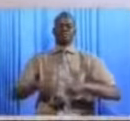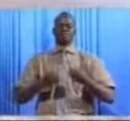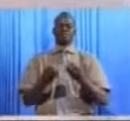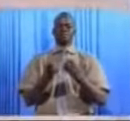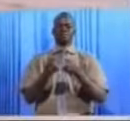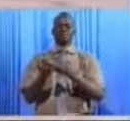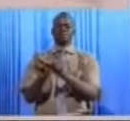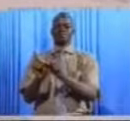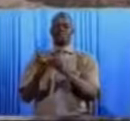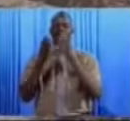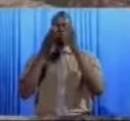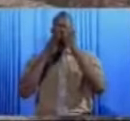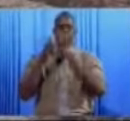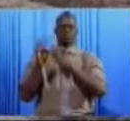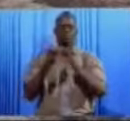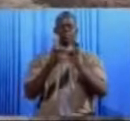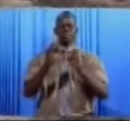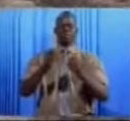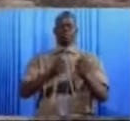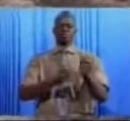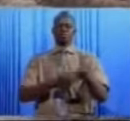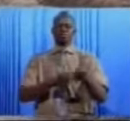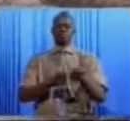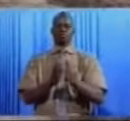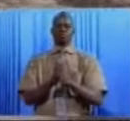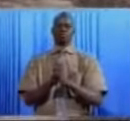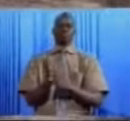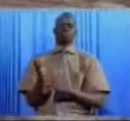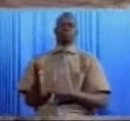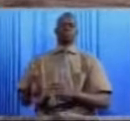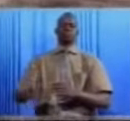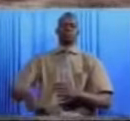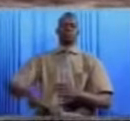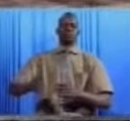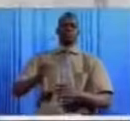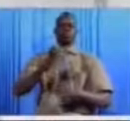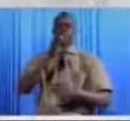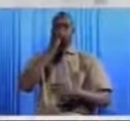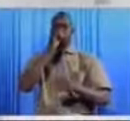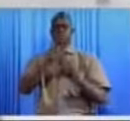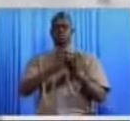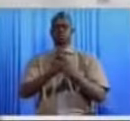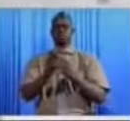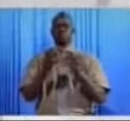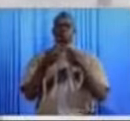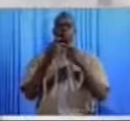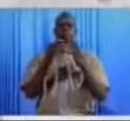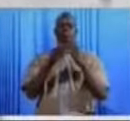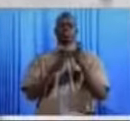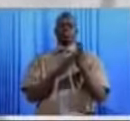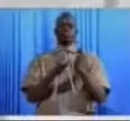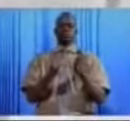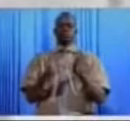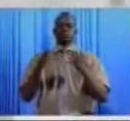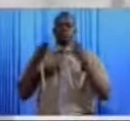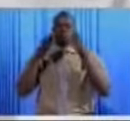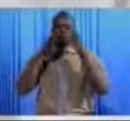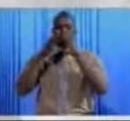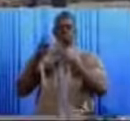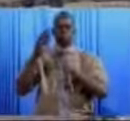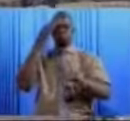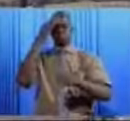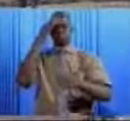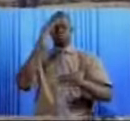de barrage à vocation agricole et les coûts en cours d'approvisionnement en eau potable mais souvent ces ouvrages hydrauliques connaissent des